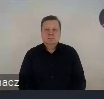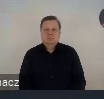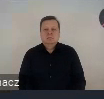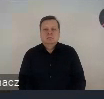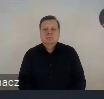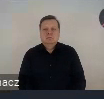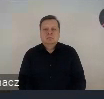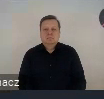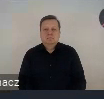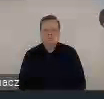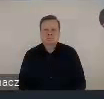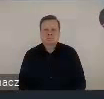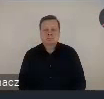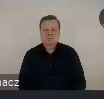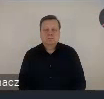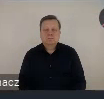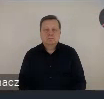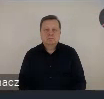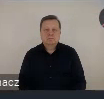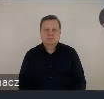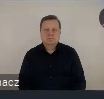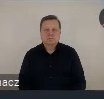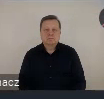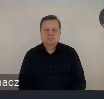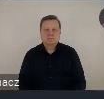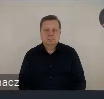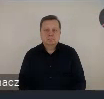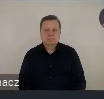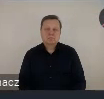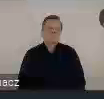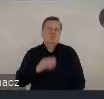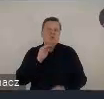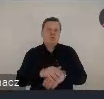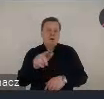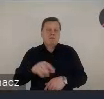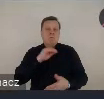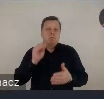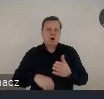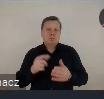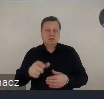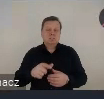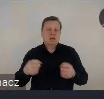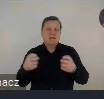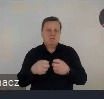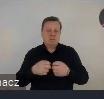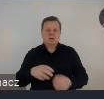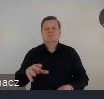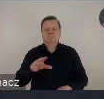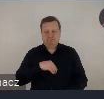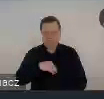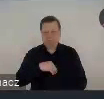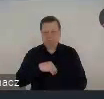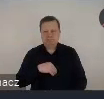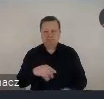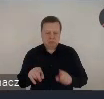dotację. Umowa może zostać również podpisana za pomocą podpisu elektronicznego, ale takie szczegóły są